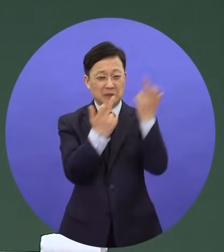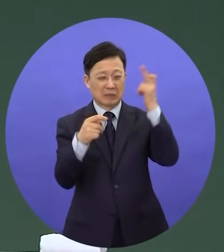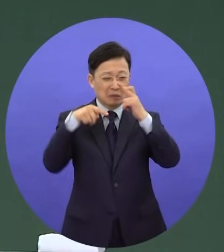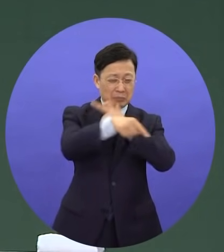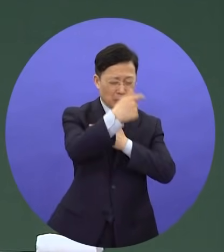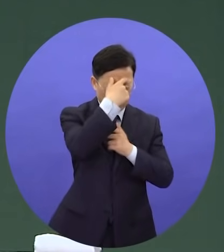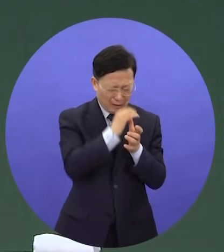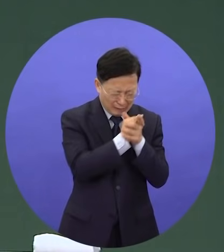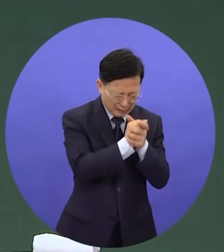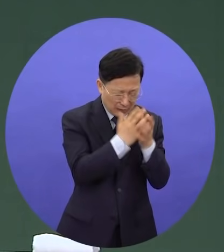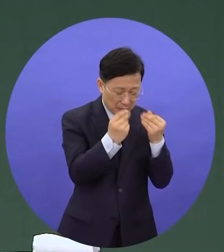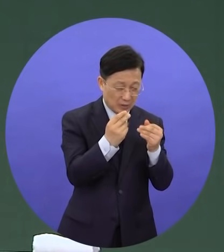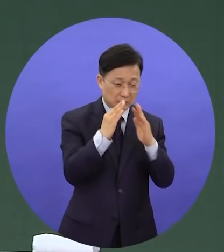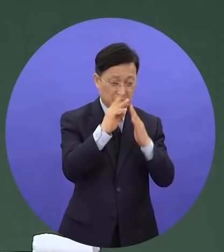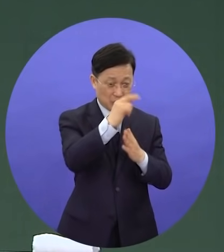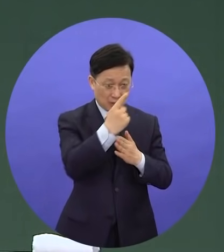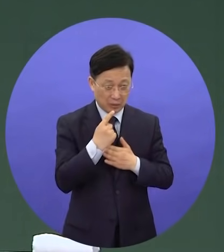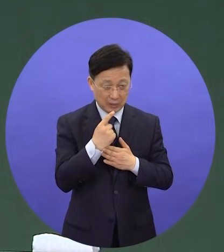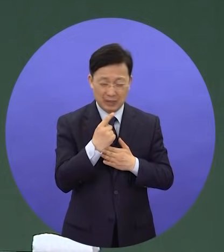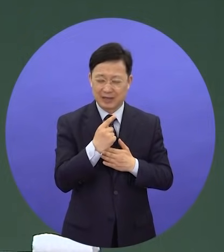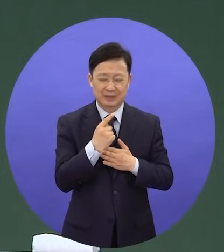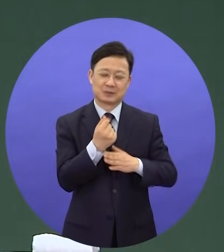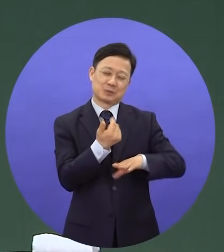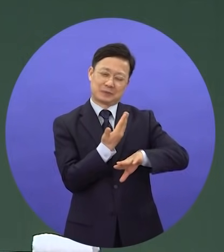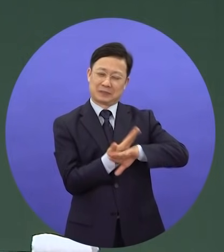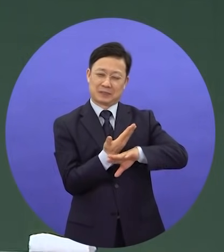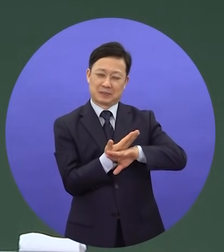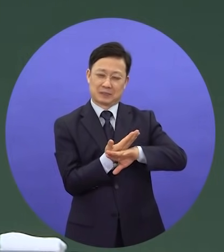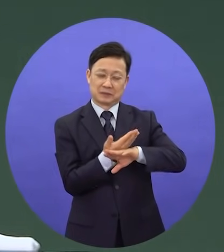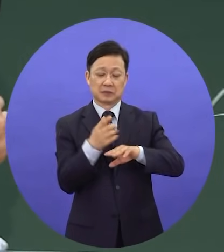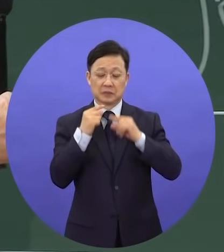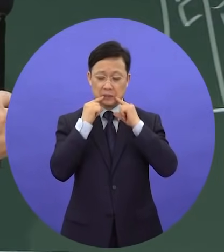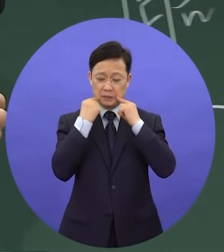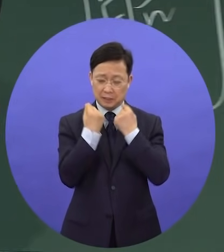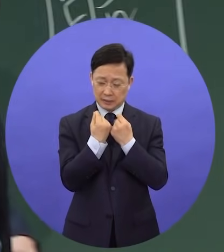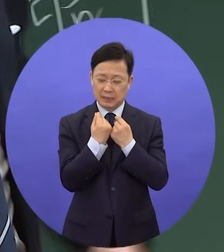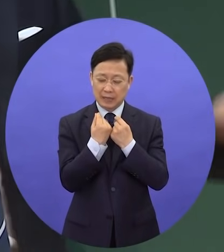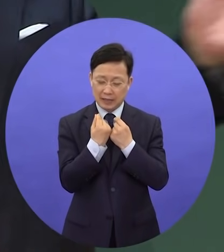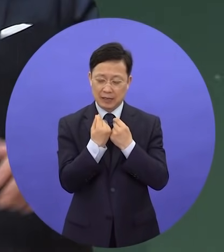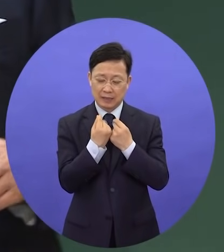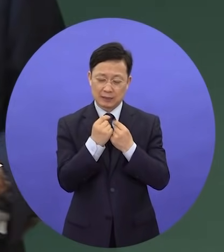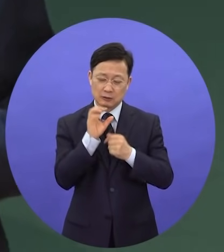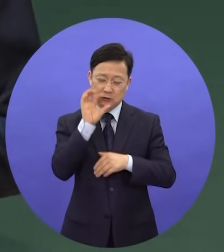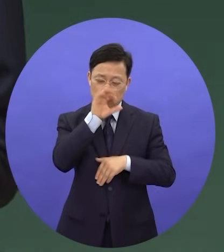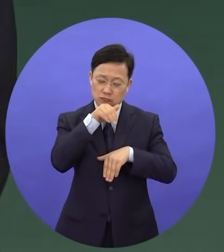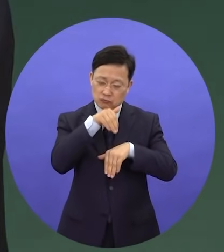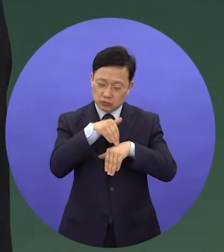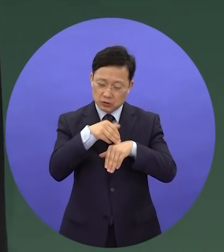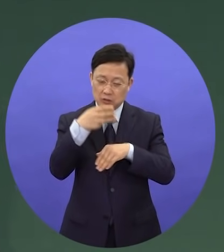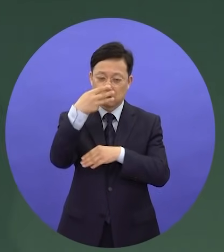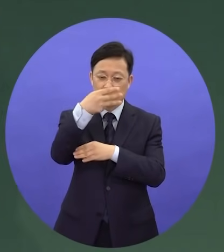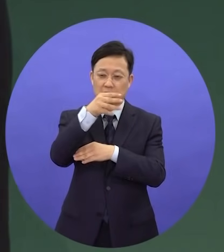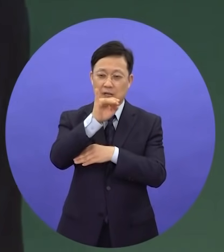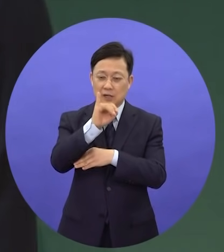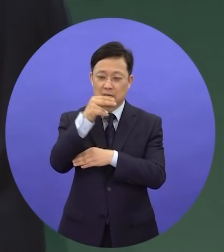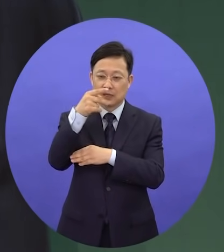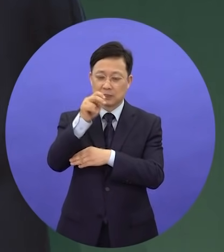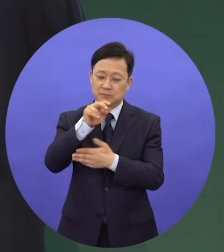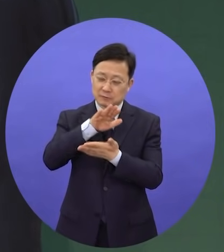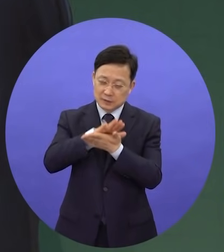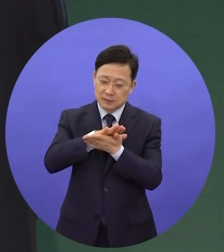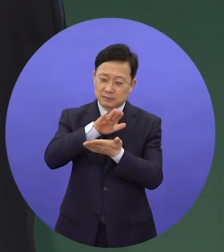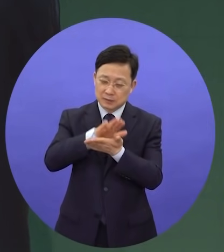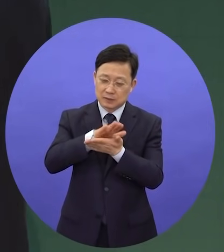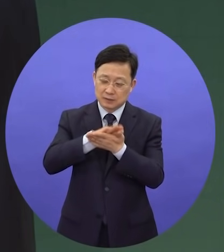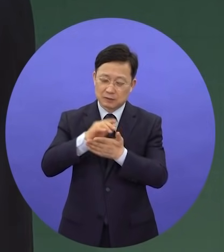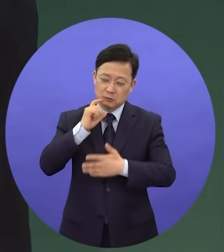딱 찾아서 가라. I'm not saying that you have to go someplace up to the mountainside and then go home. I'm saying you have to find your rhythm. 되든 안 되든. Whether it actually happens or not. 저는 하나님